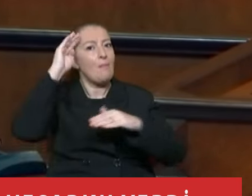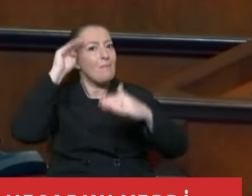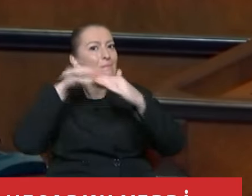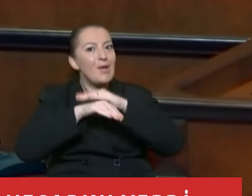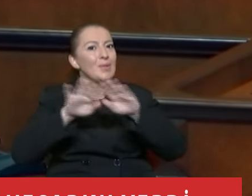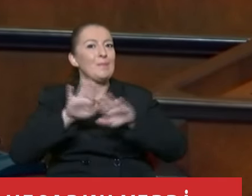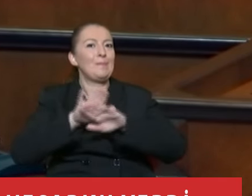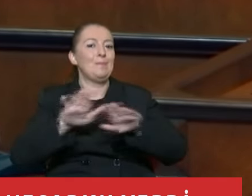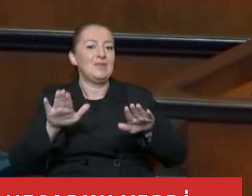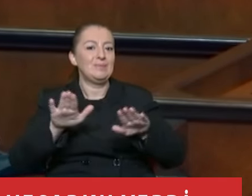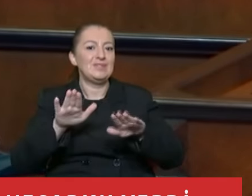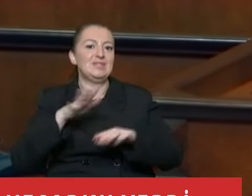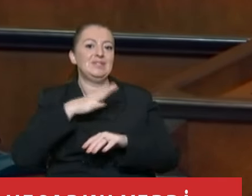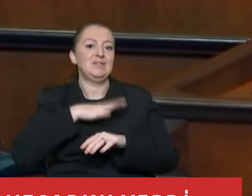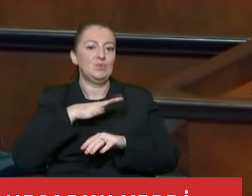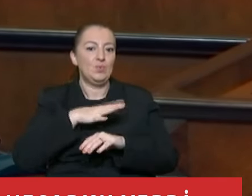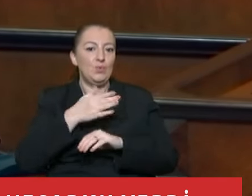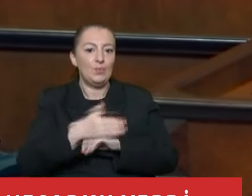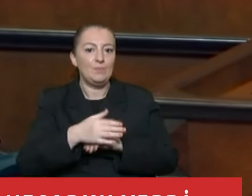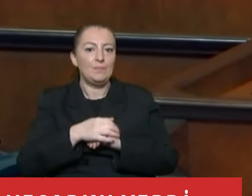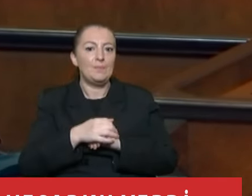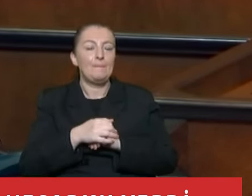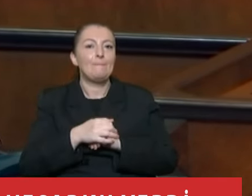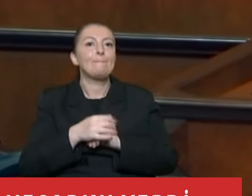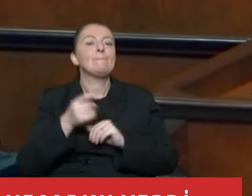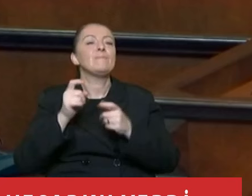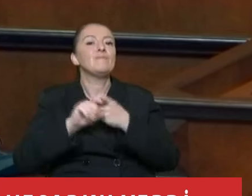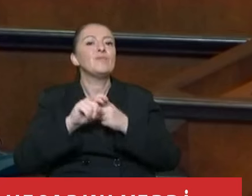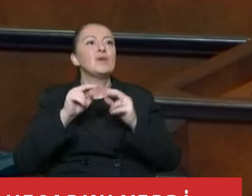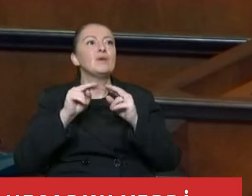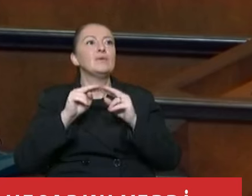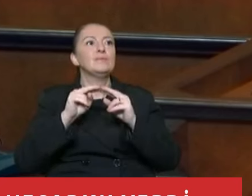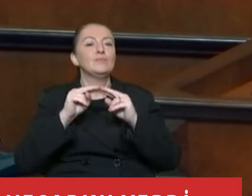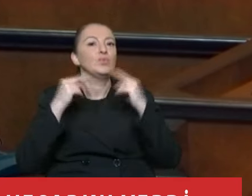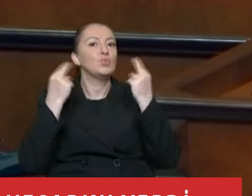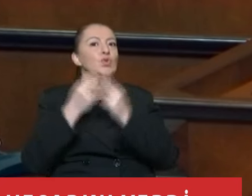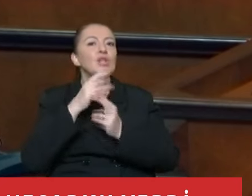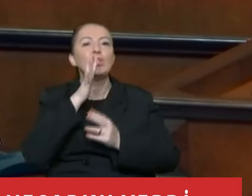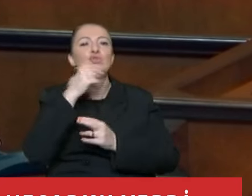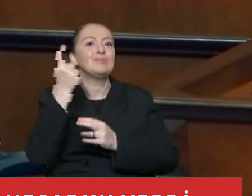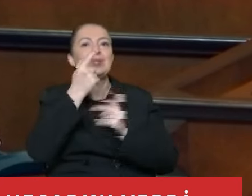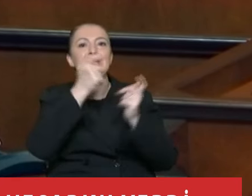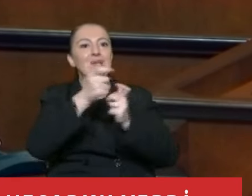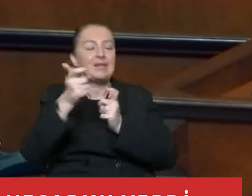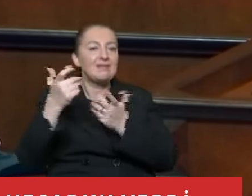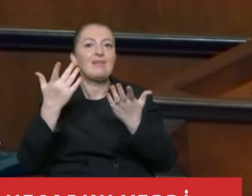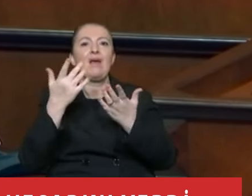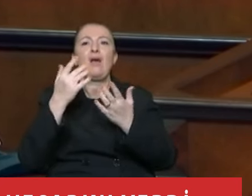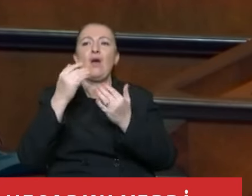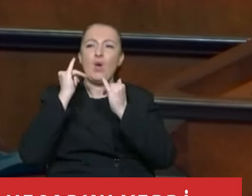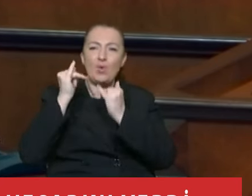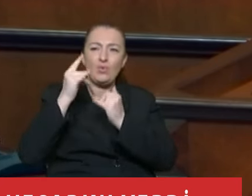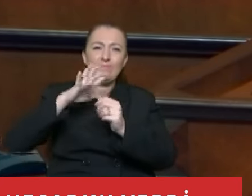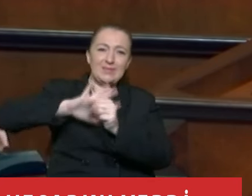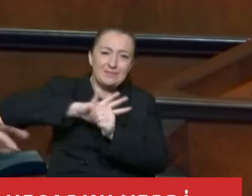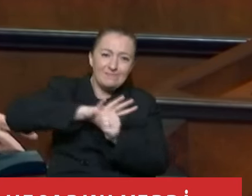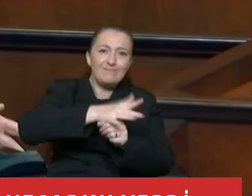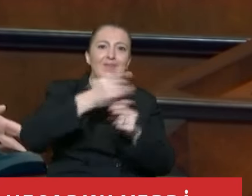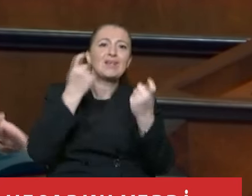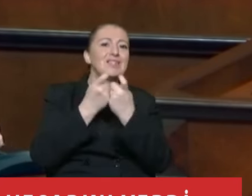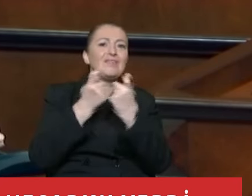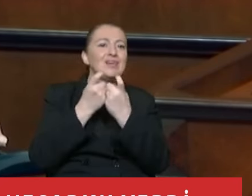ermesini diliyorum Eee ve dünyanın hiçbir noktasında zalimlerin zulmünün